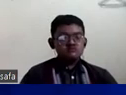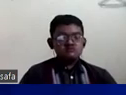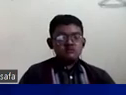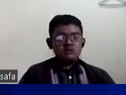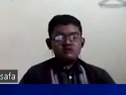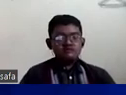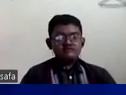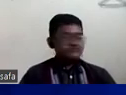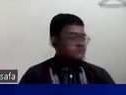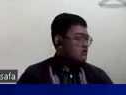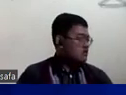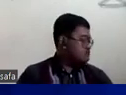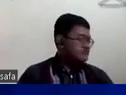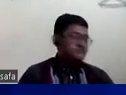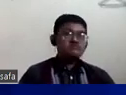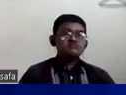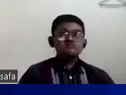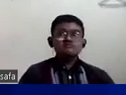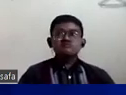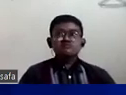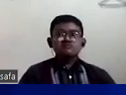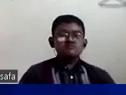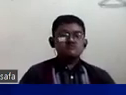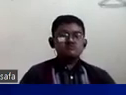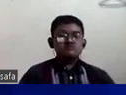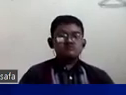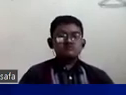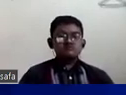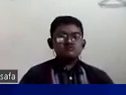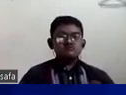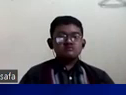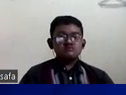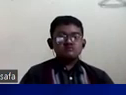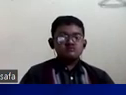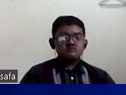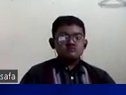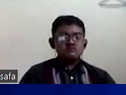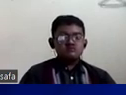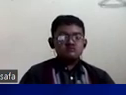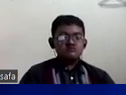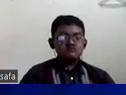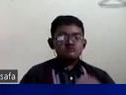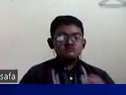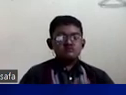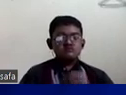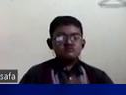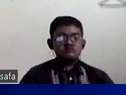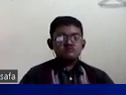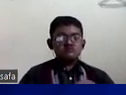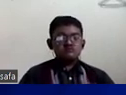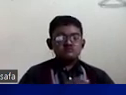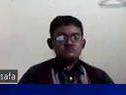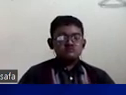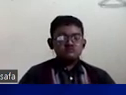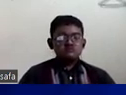utero sendiri sama seperti yang mendelee tadi merupakan pengelola sitasi ya merupakan aplikasi gratis